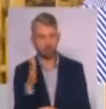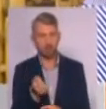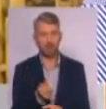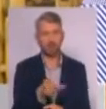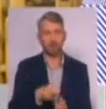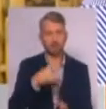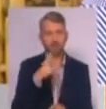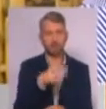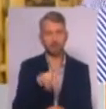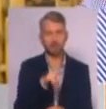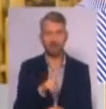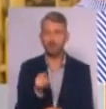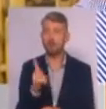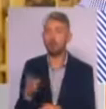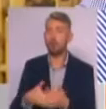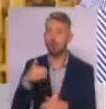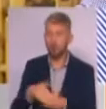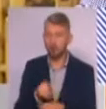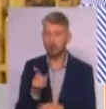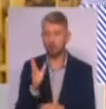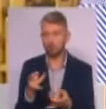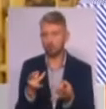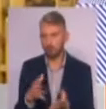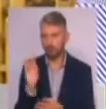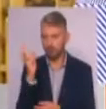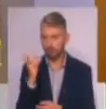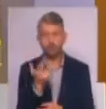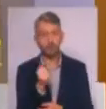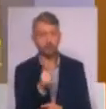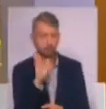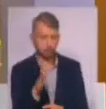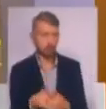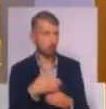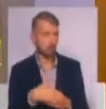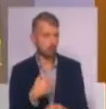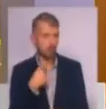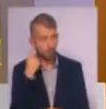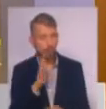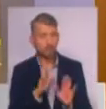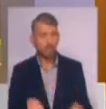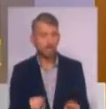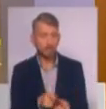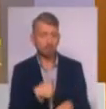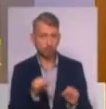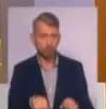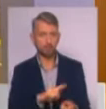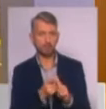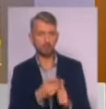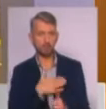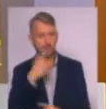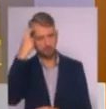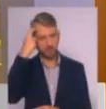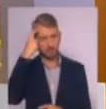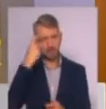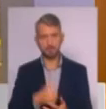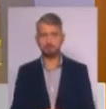декількох буде LED-освітлення. Ті, які покарані, будуть звичайним освітлення. Вони будуть покарані, і я думаю, що тільки так ми можемо змінити наш менталітет.